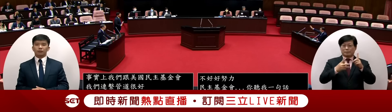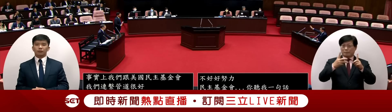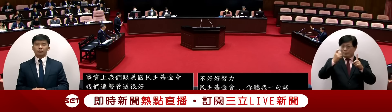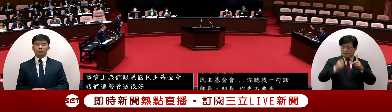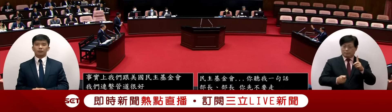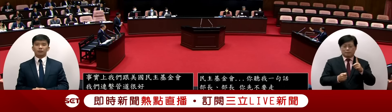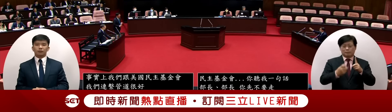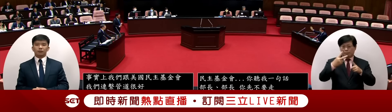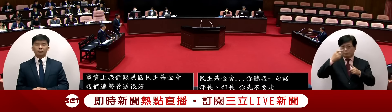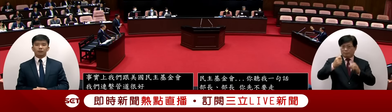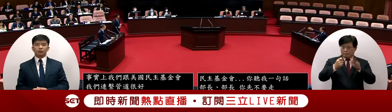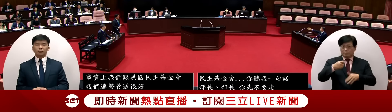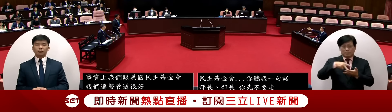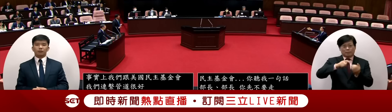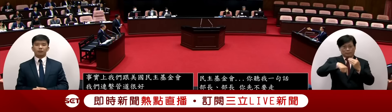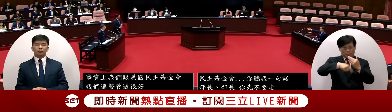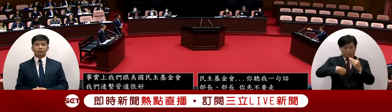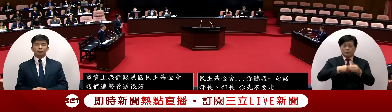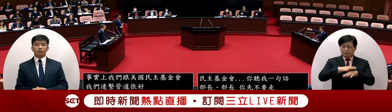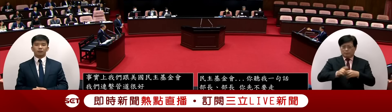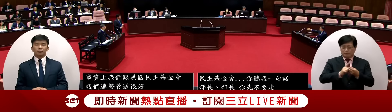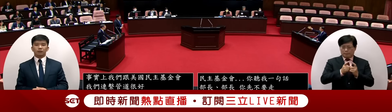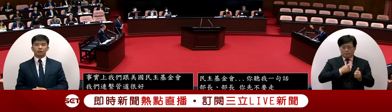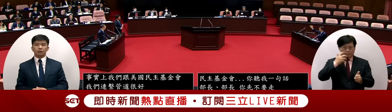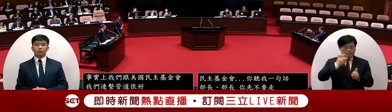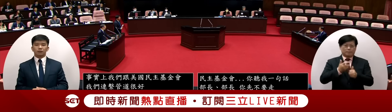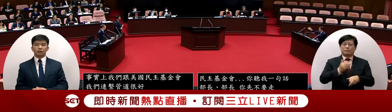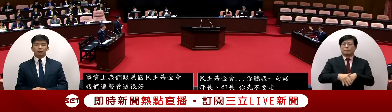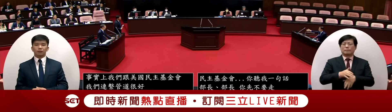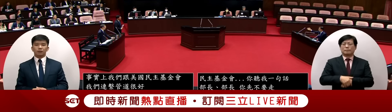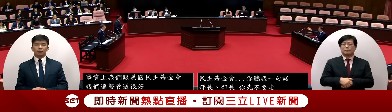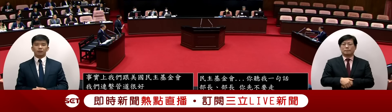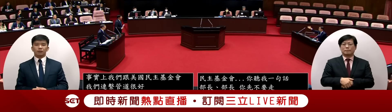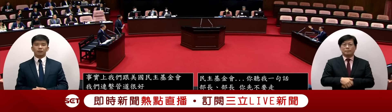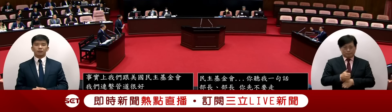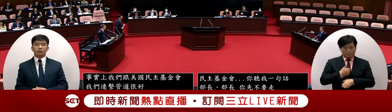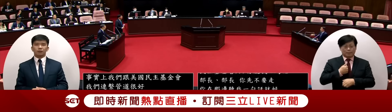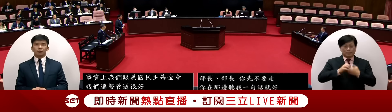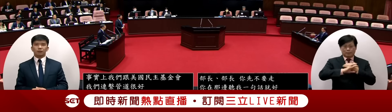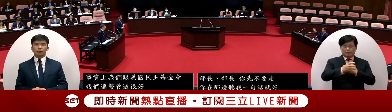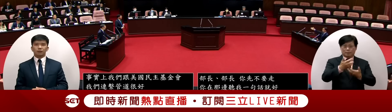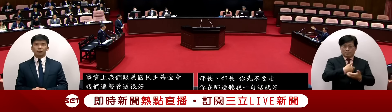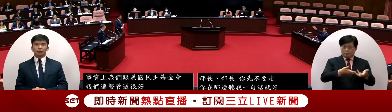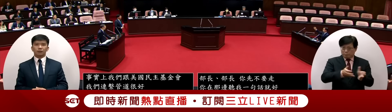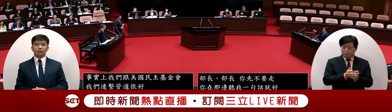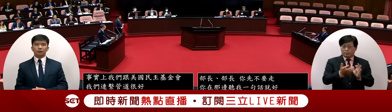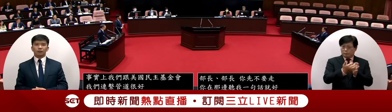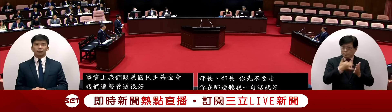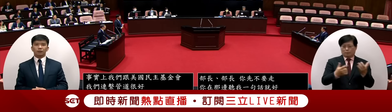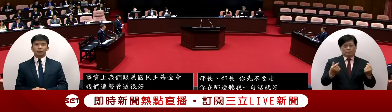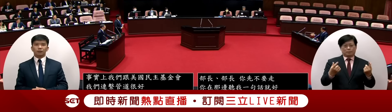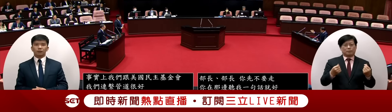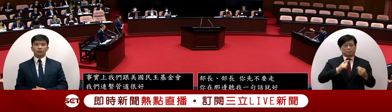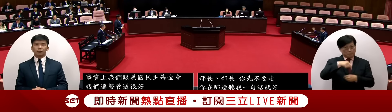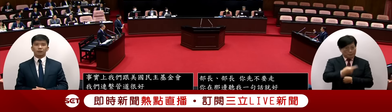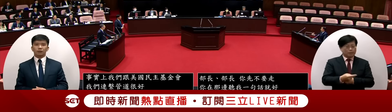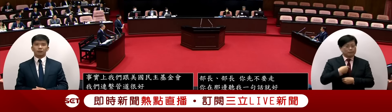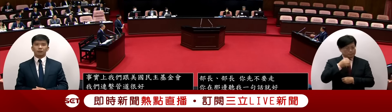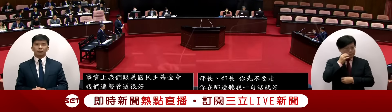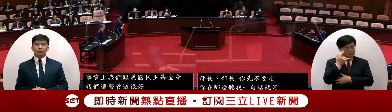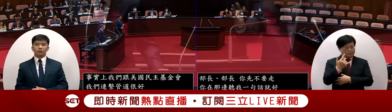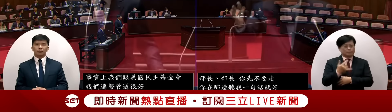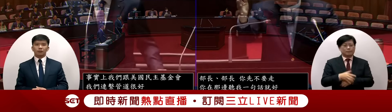2亿。我们立法院就好好伺候你们，同时伺候你们外交部预算，马上就预算审预算了。我们看着